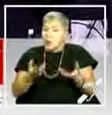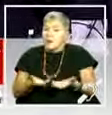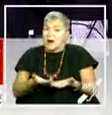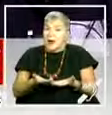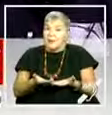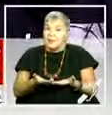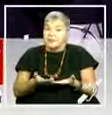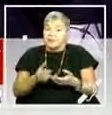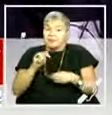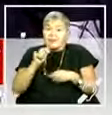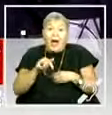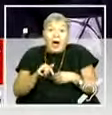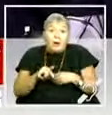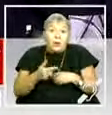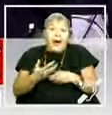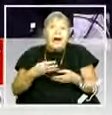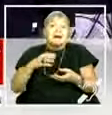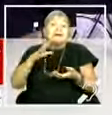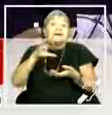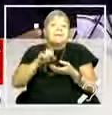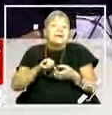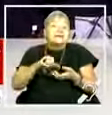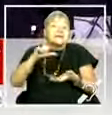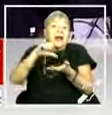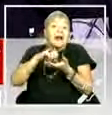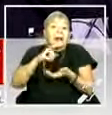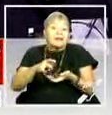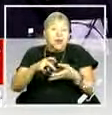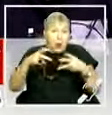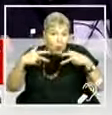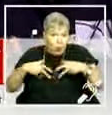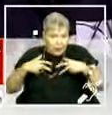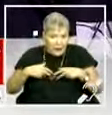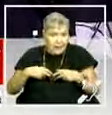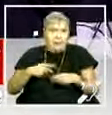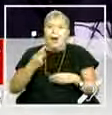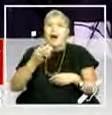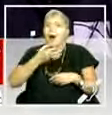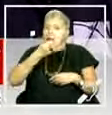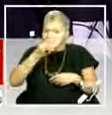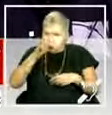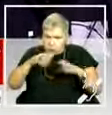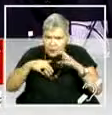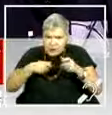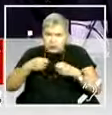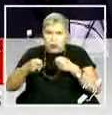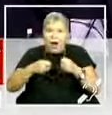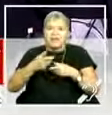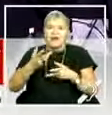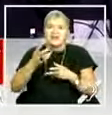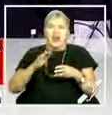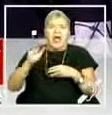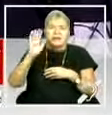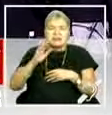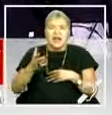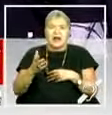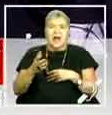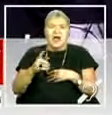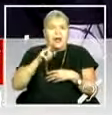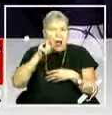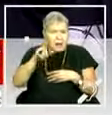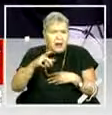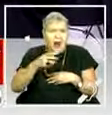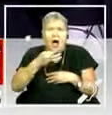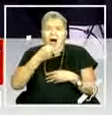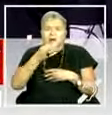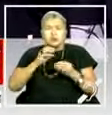sunt prinse în offside. Ucrainenii au insistat prin ministrul lor al afacerilor externe, prin